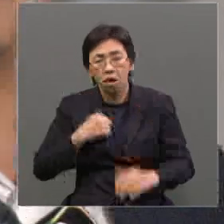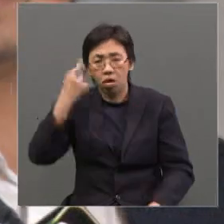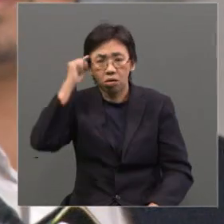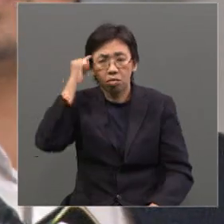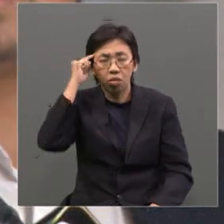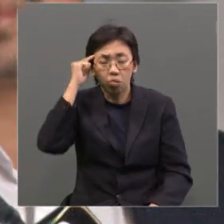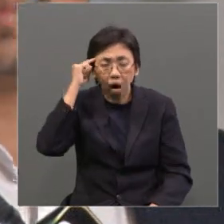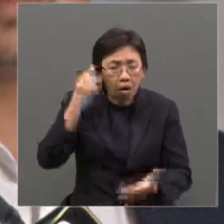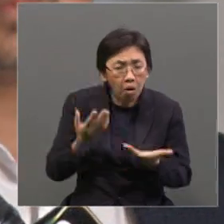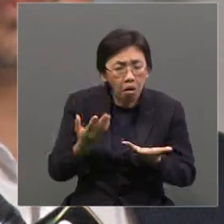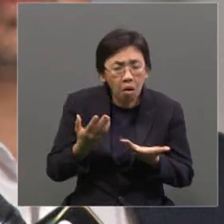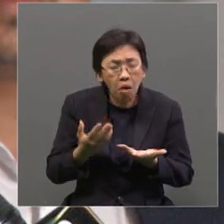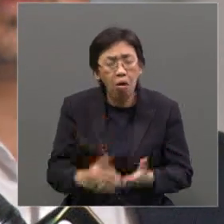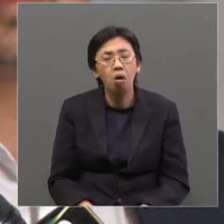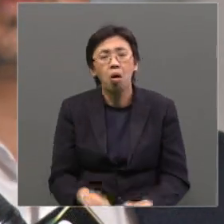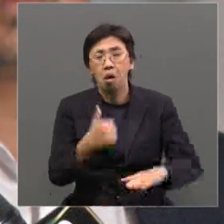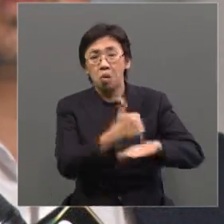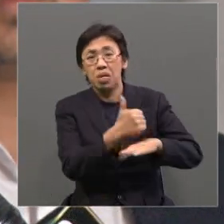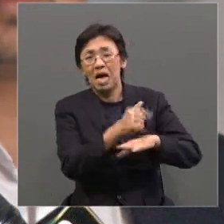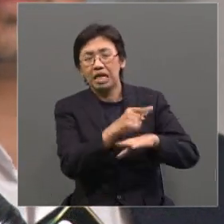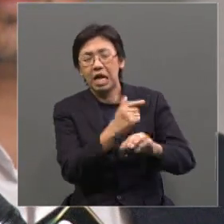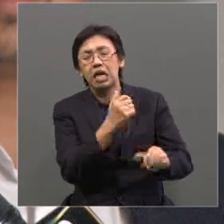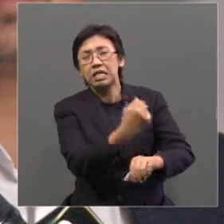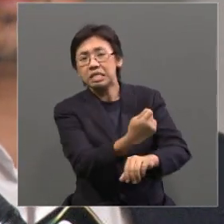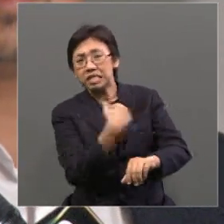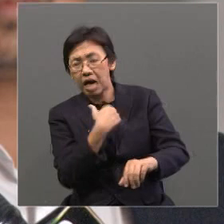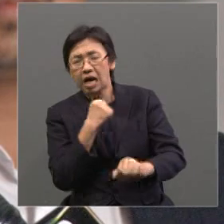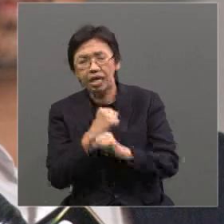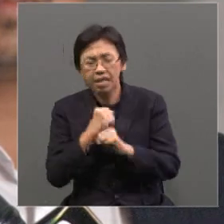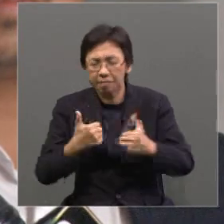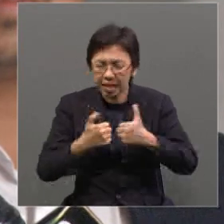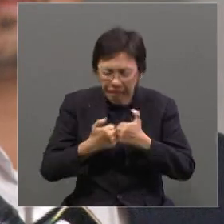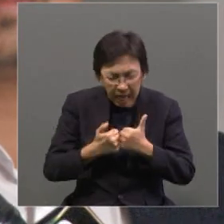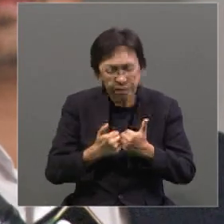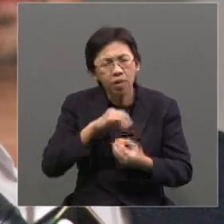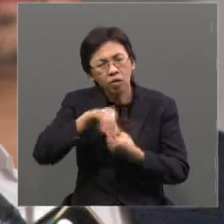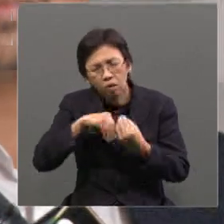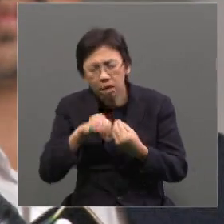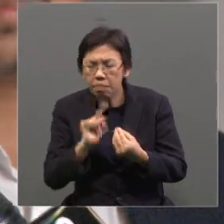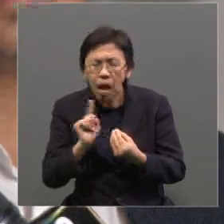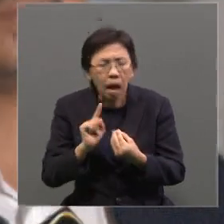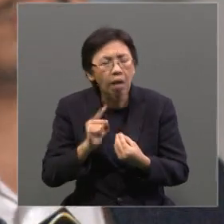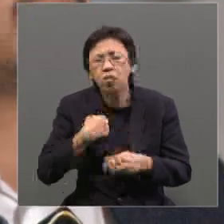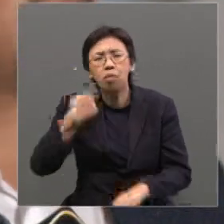ม่รู้ว่าเบื้องหลังของอภิรักษ์ที่มาจ้างบริษัทตัวเองให้ทำเกมให้เนี่ยเป็นอย่างไรล